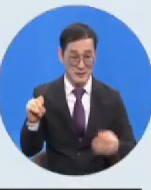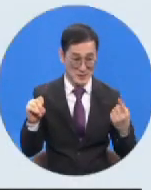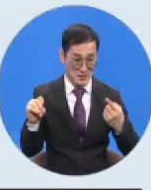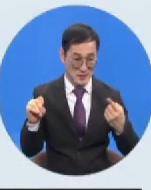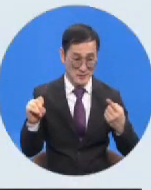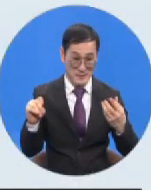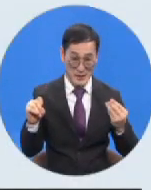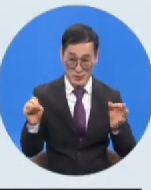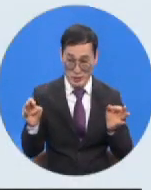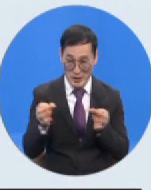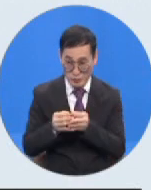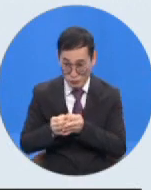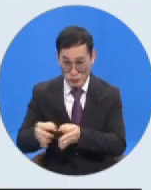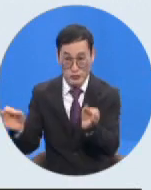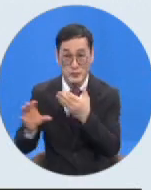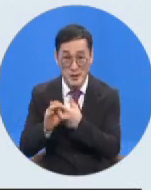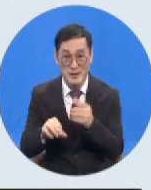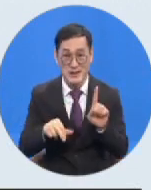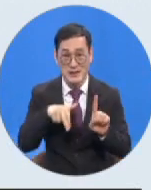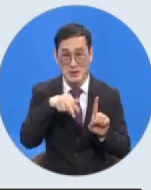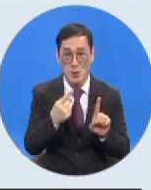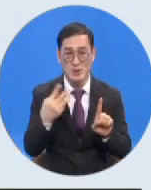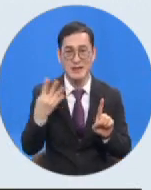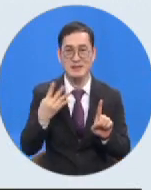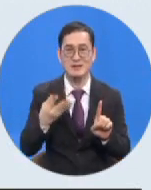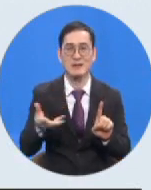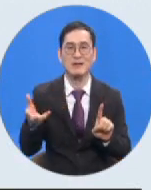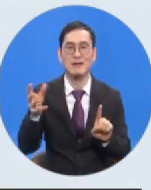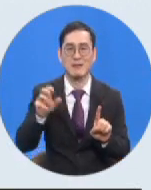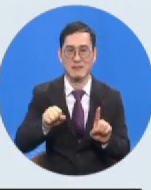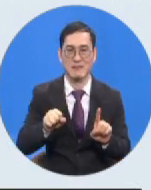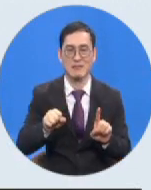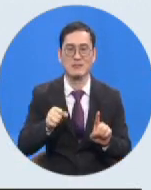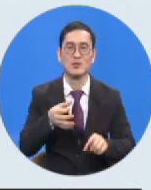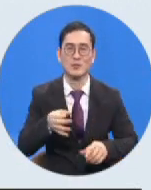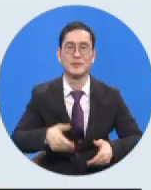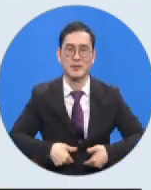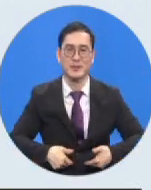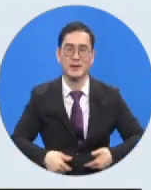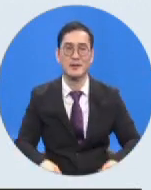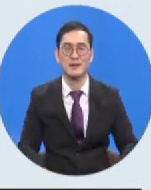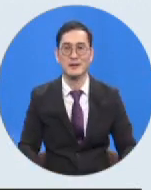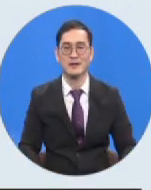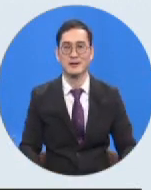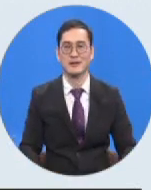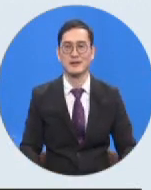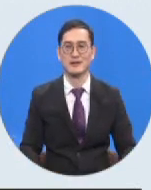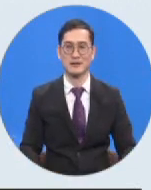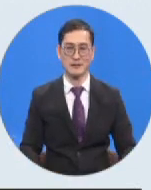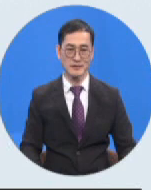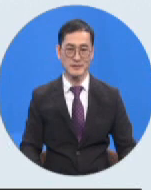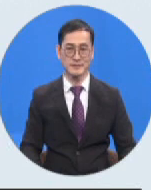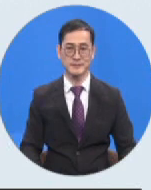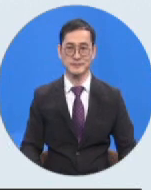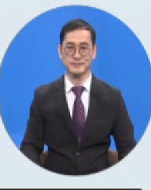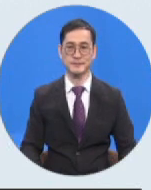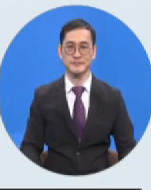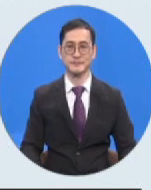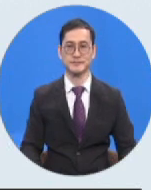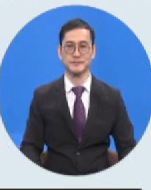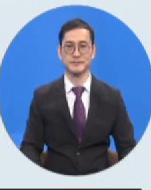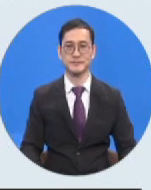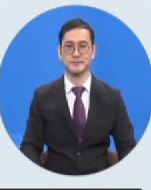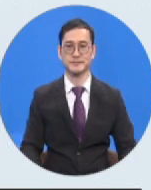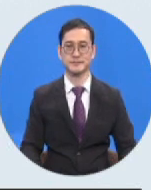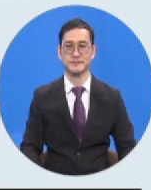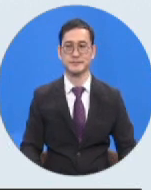1조 4천억 원이 필요하다는 단순 계산이 나오는데 글쎄요. 지금 방금 말씀하신 내용 그 얘기예요. 전지현